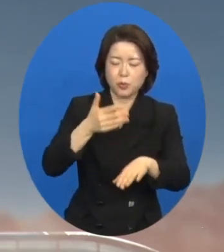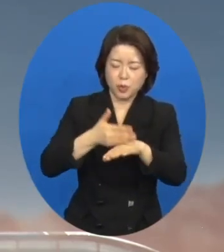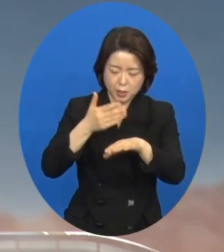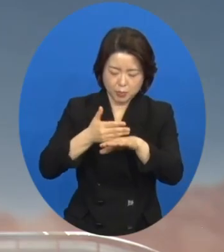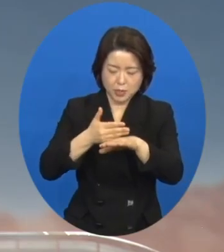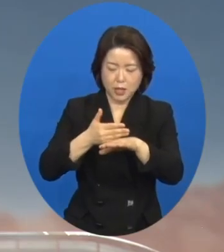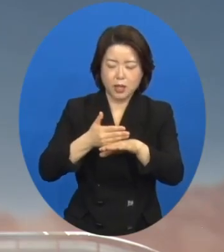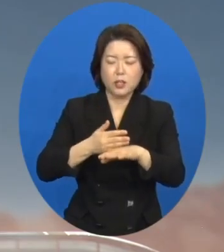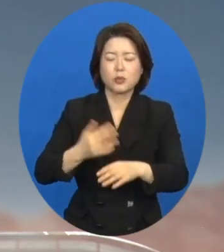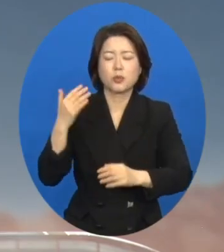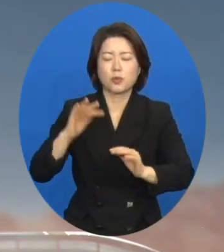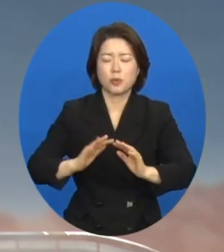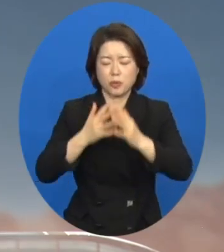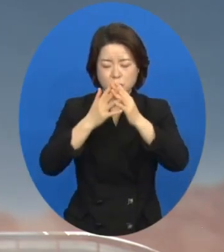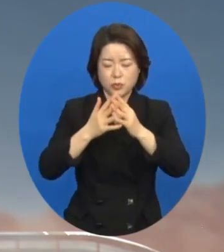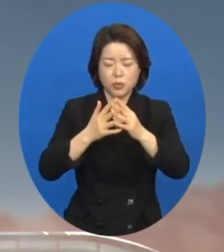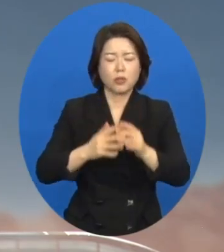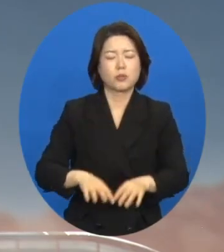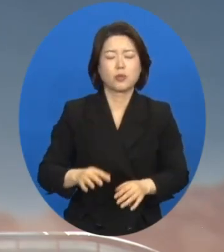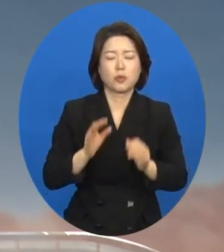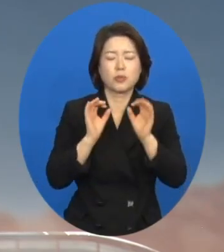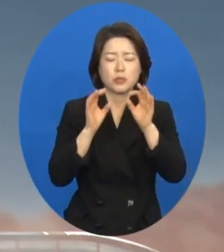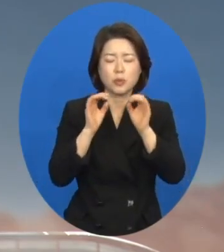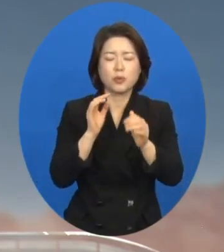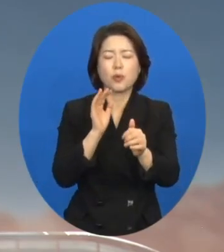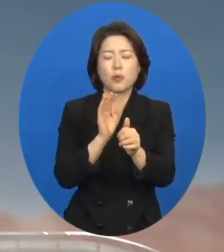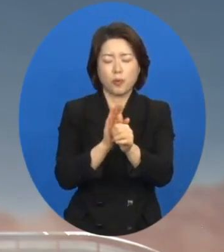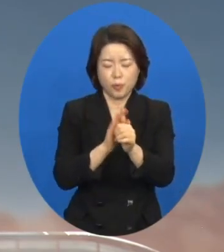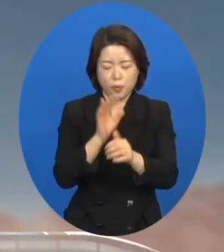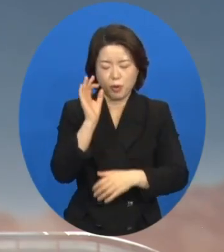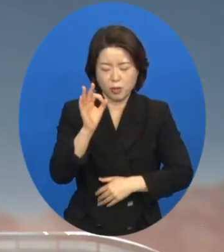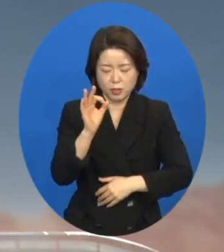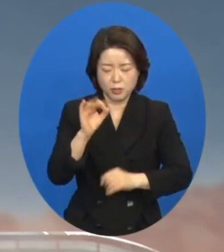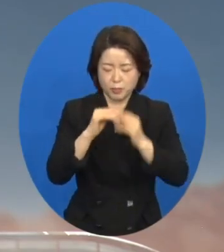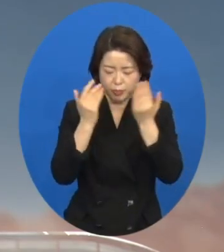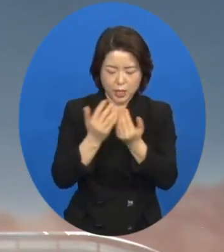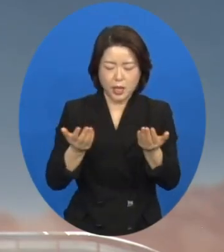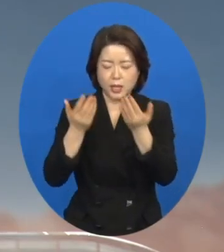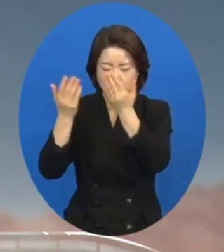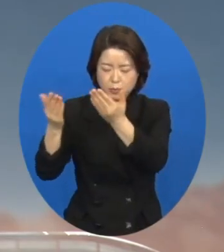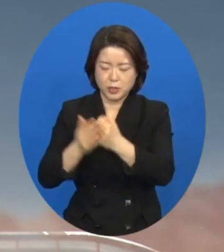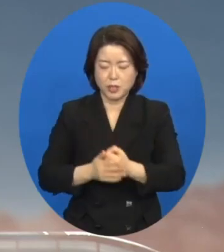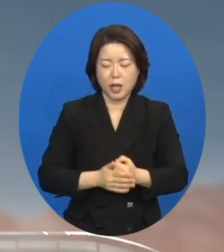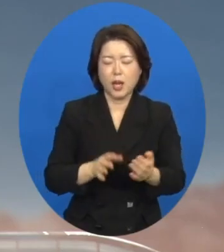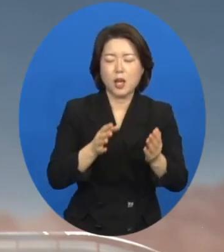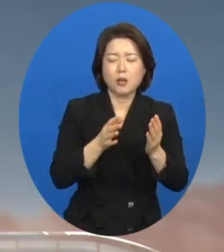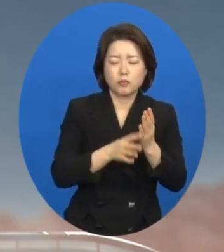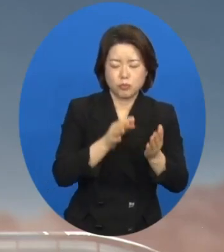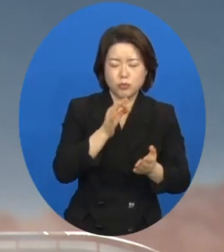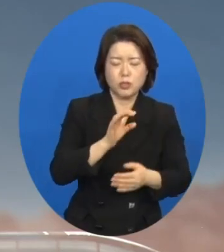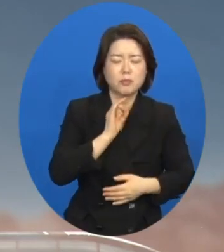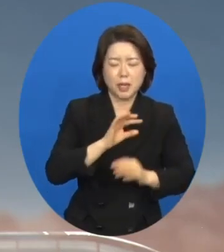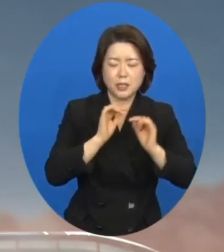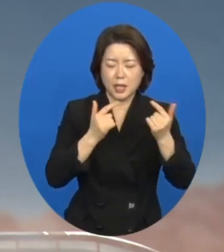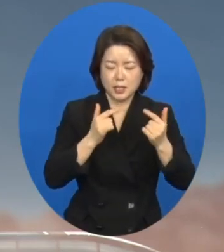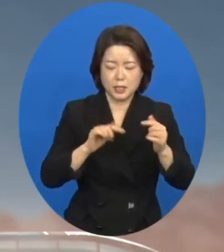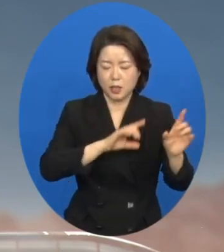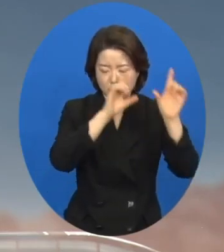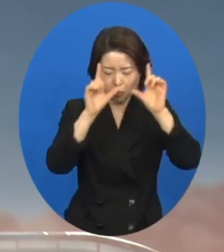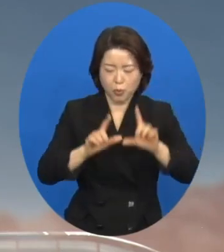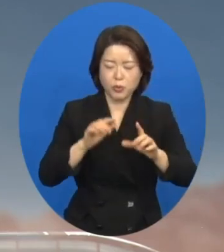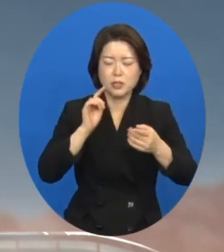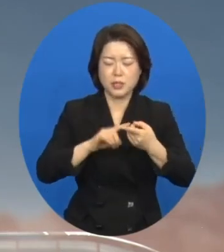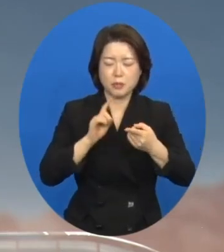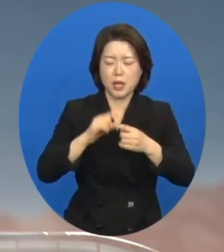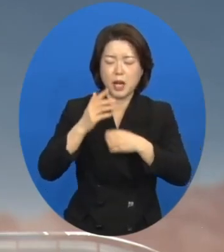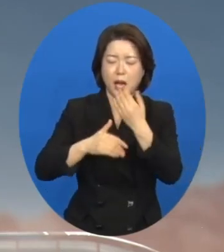감사헌금으로 건축헌금으로 성경헌금으로 주님께 올려드립니다. 물질만이 아니라 저의 온 삶이 하나님이 받으실 만한